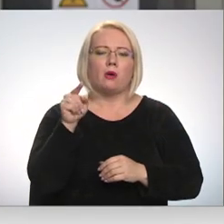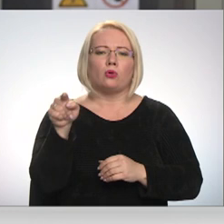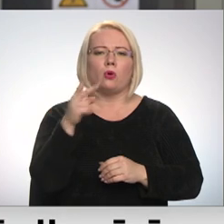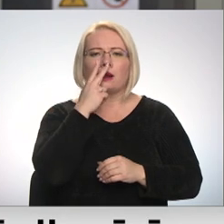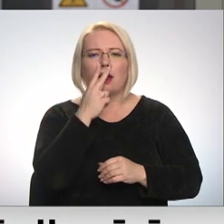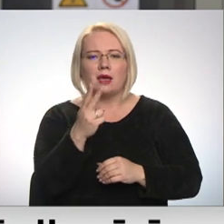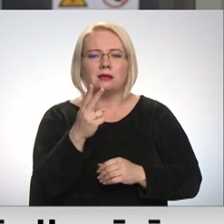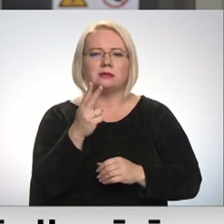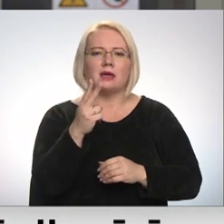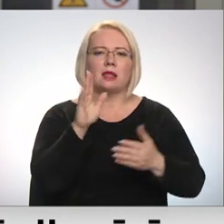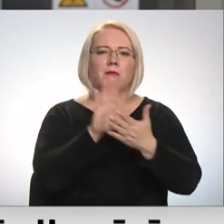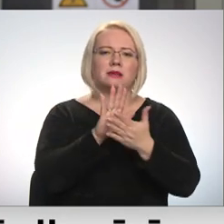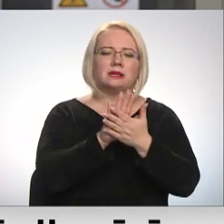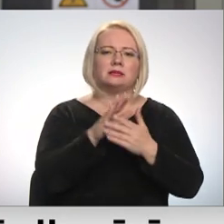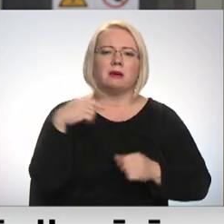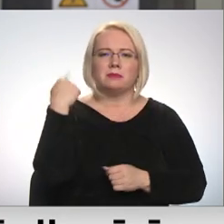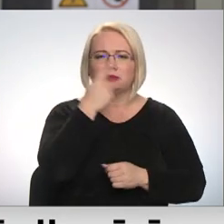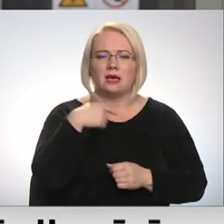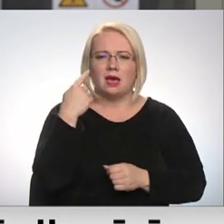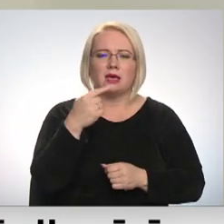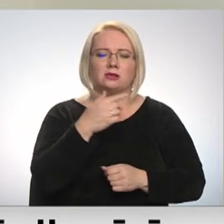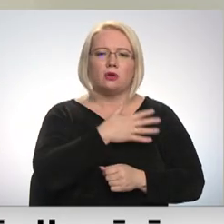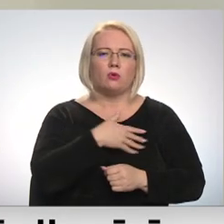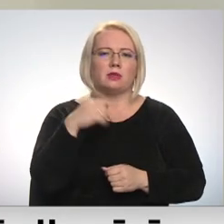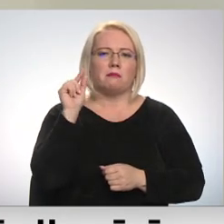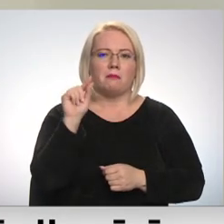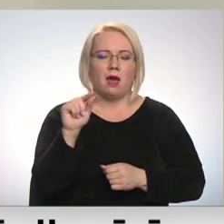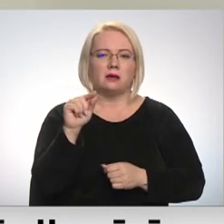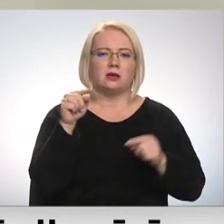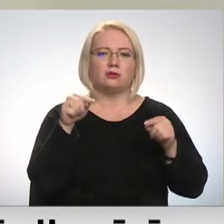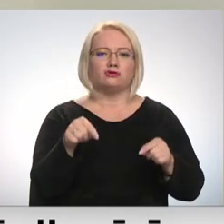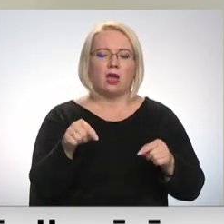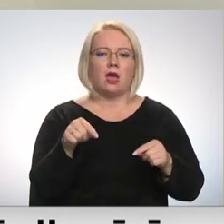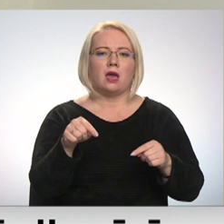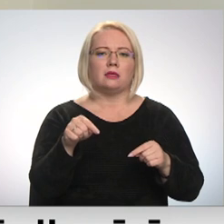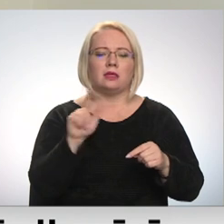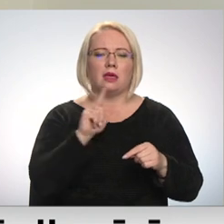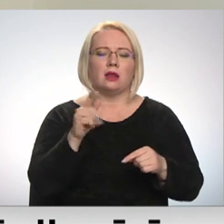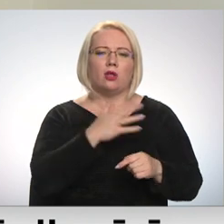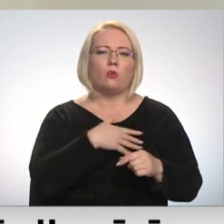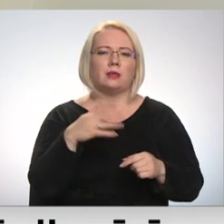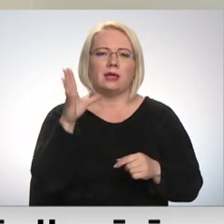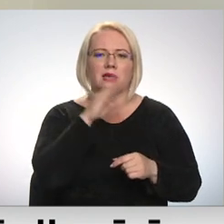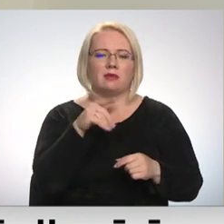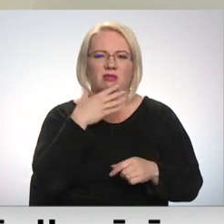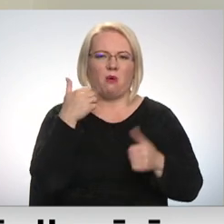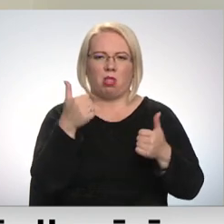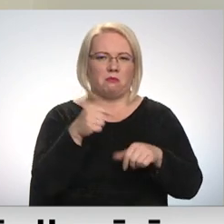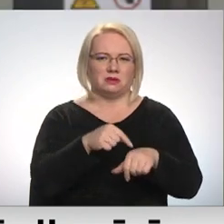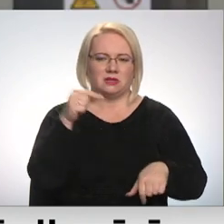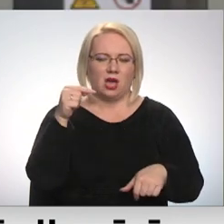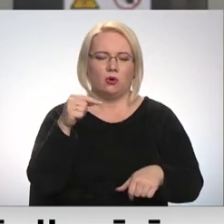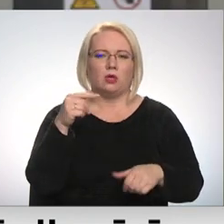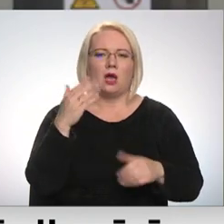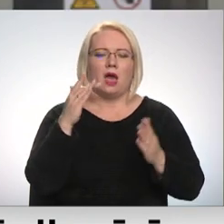redzēt pazīstamas sejas ir stipri maz. Tad šeit ļoti augstā iespējamība. Tā nav laba sajūta. Ja nonāk